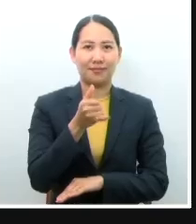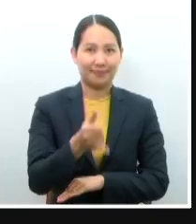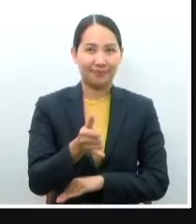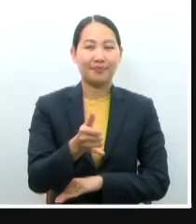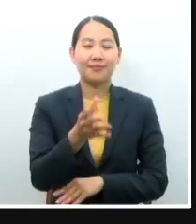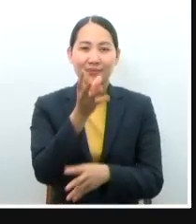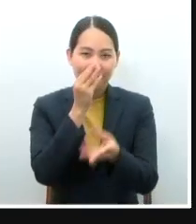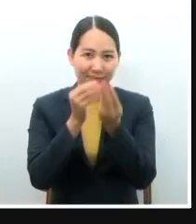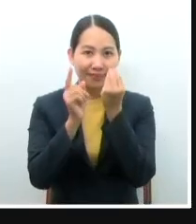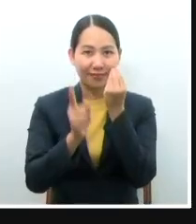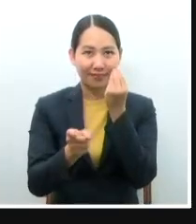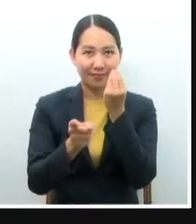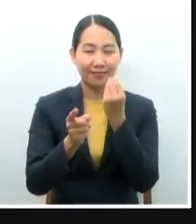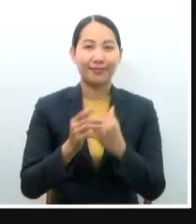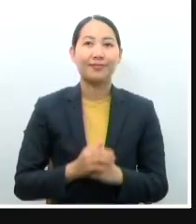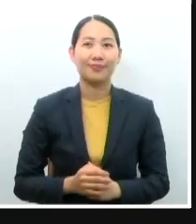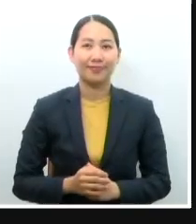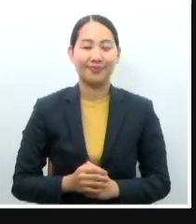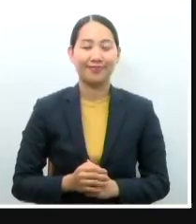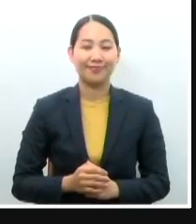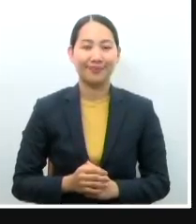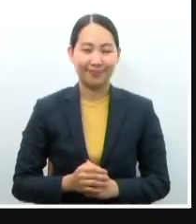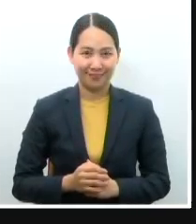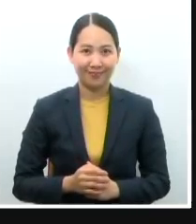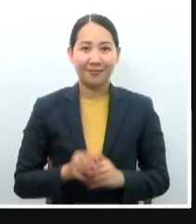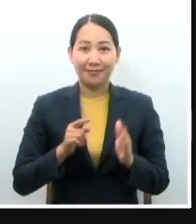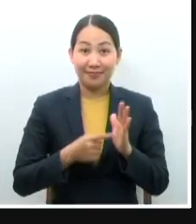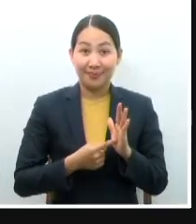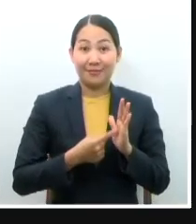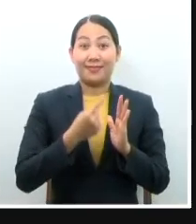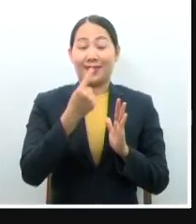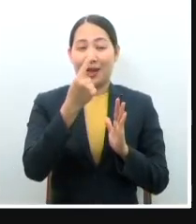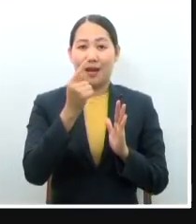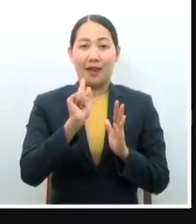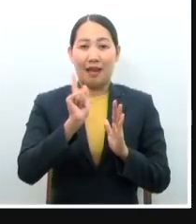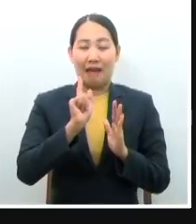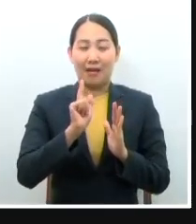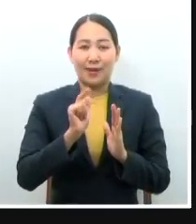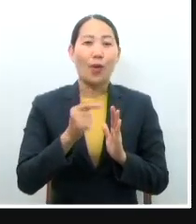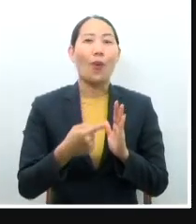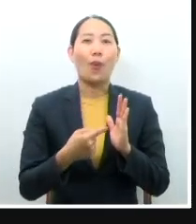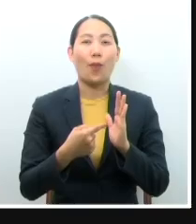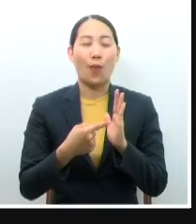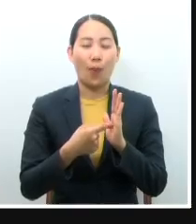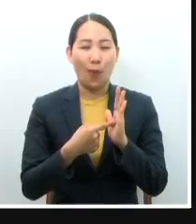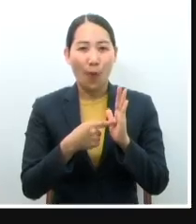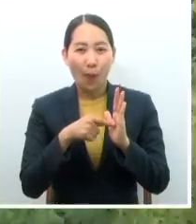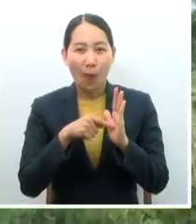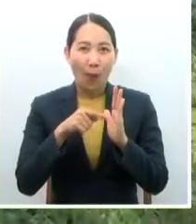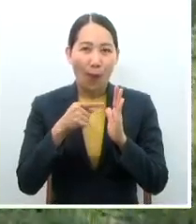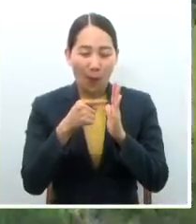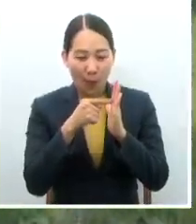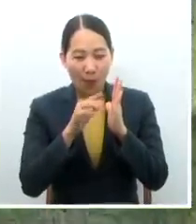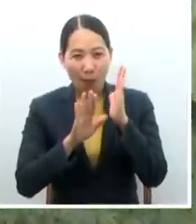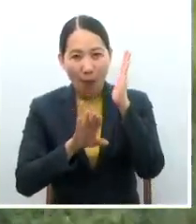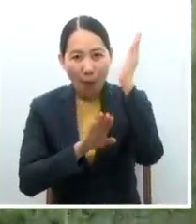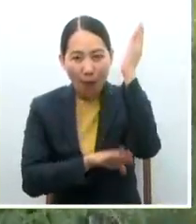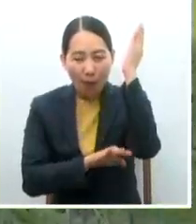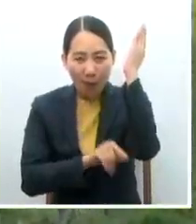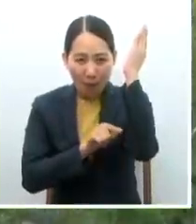่และพวกเราก็ออกเดินทางมุ่งหน้าไปยังอำเภอเจาะไอร้องโดยเป้าหมายแรกของพวกเราคือพาทุกคนไปชมสวนทุเรียนกัน